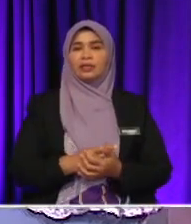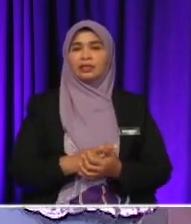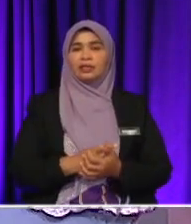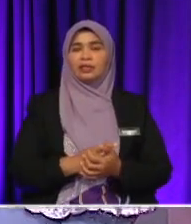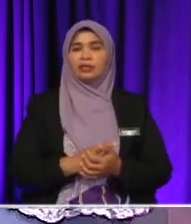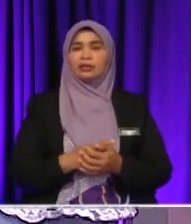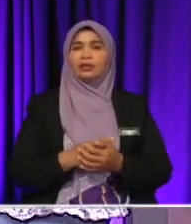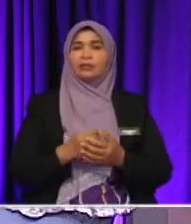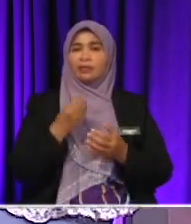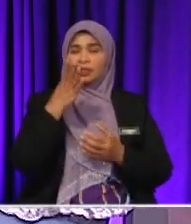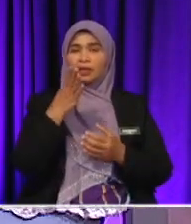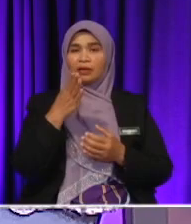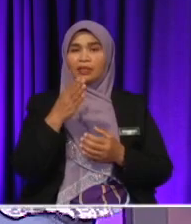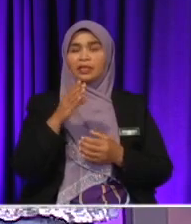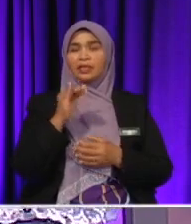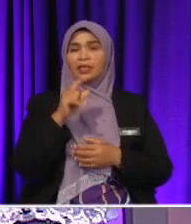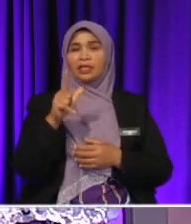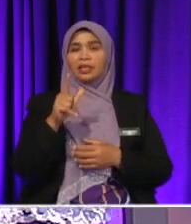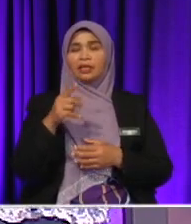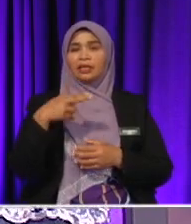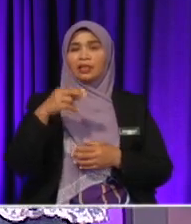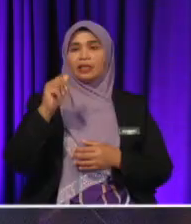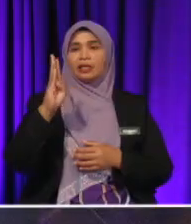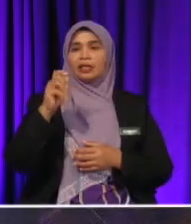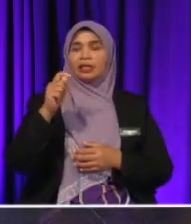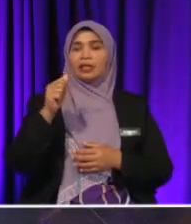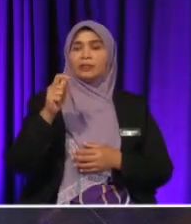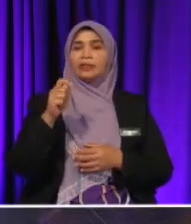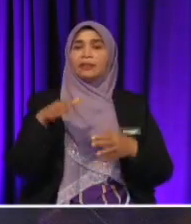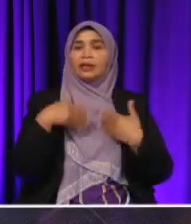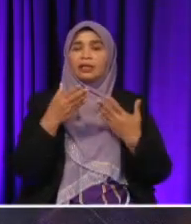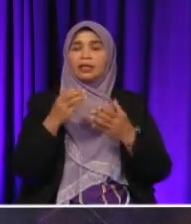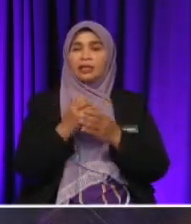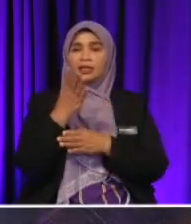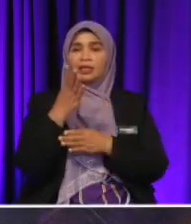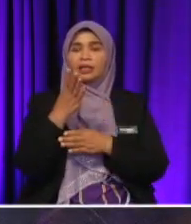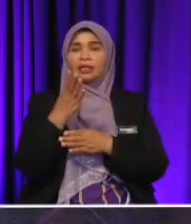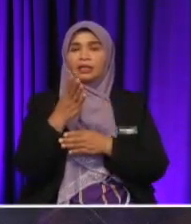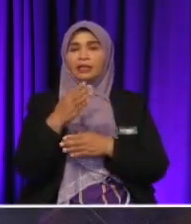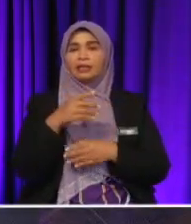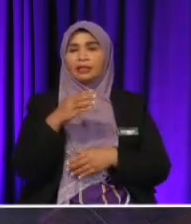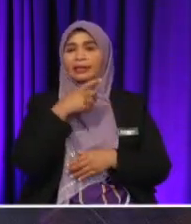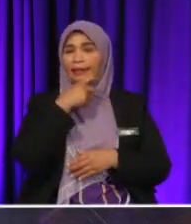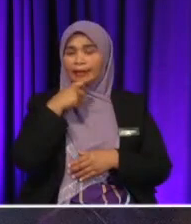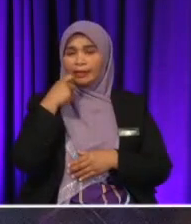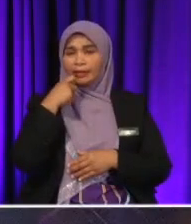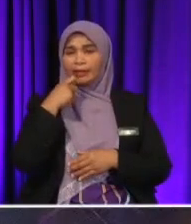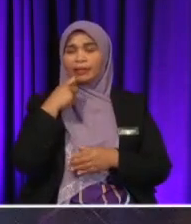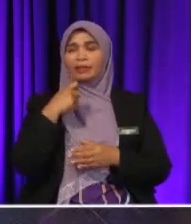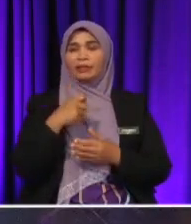zerofit itu sebenarnya adalah habitat bagaimana Oke zerofit ini maksudnya tumbuhan ini adalah kering itu